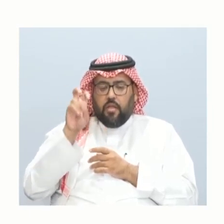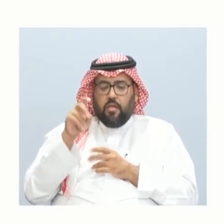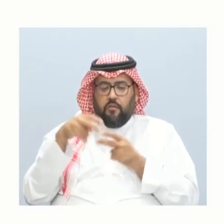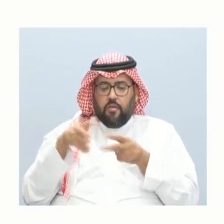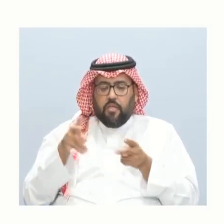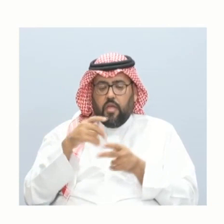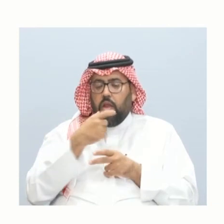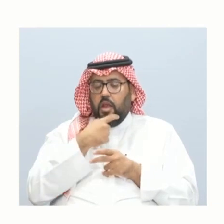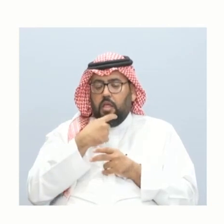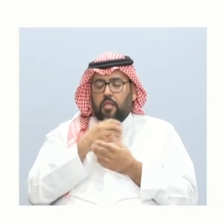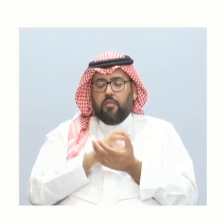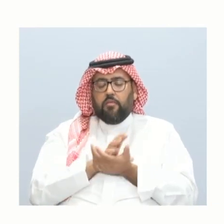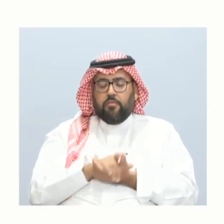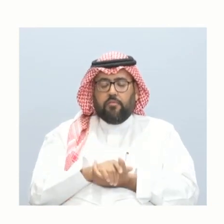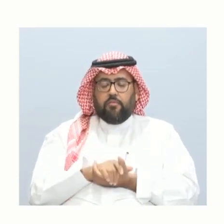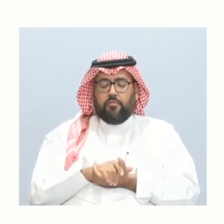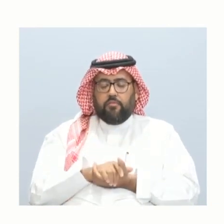الطريقه ايها الابطال